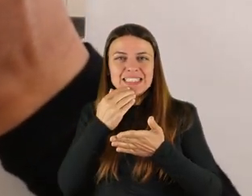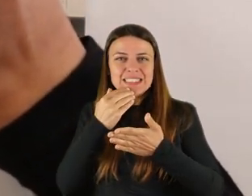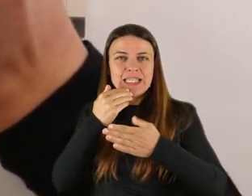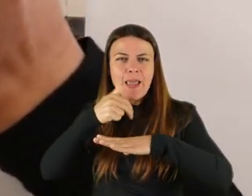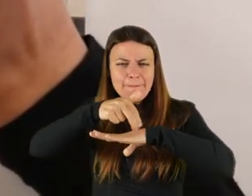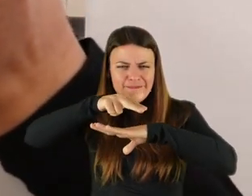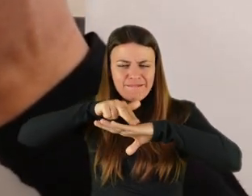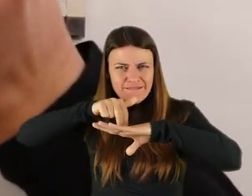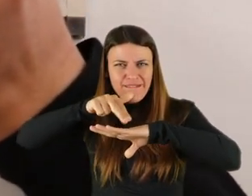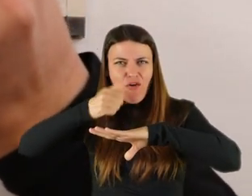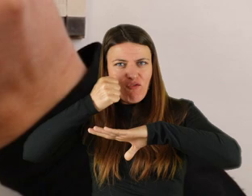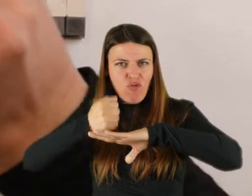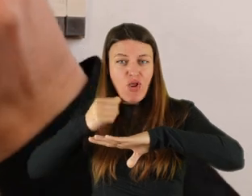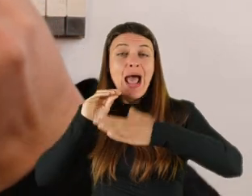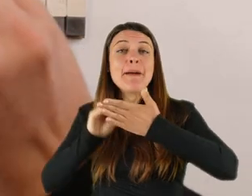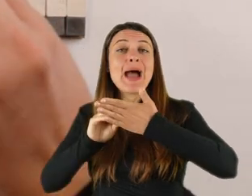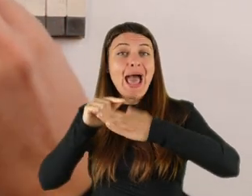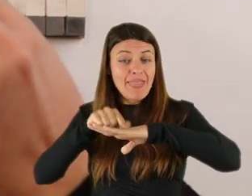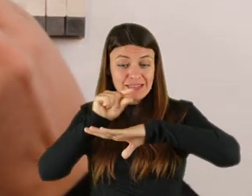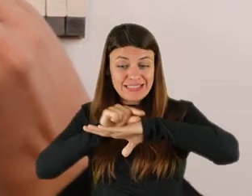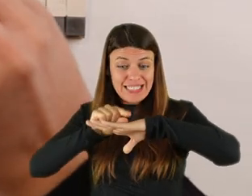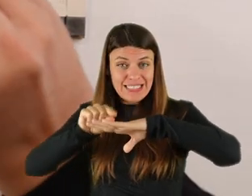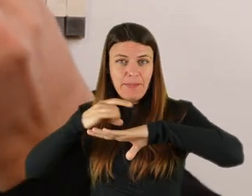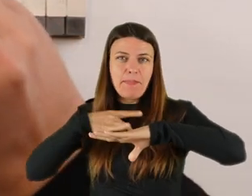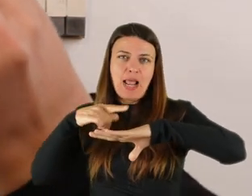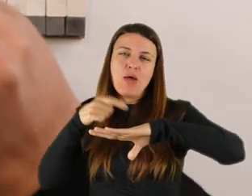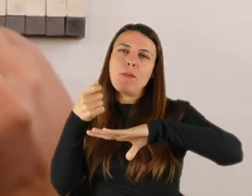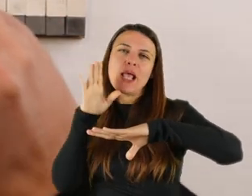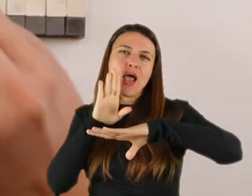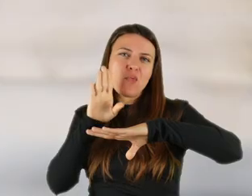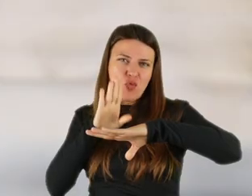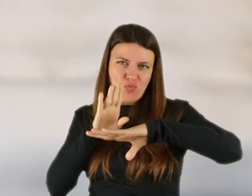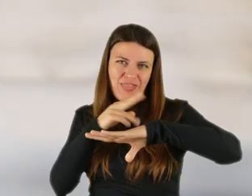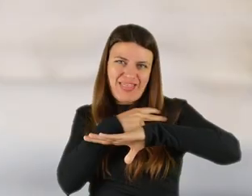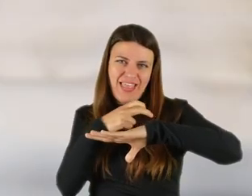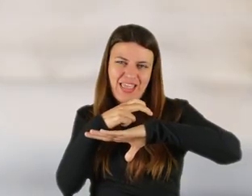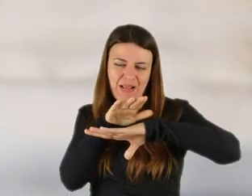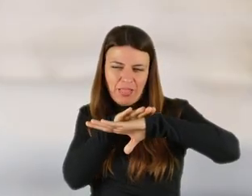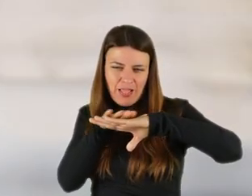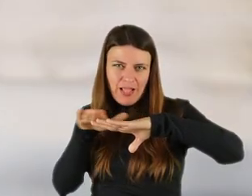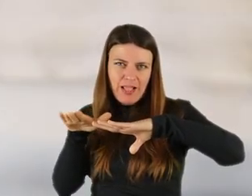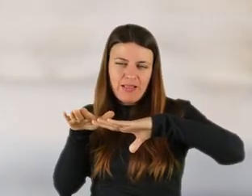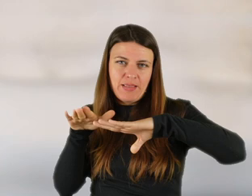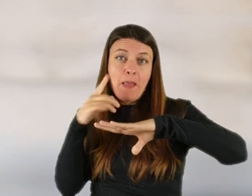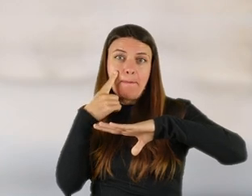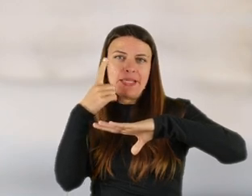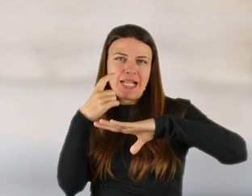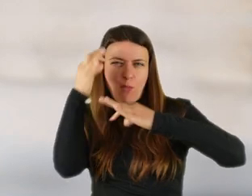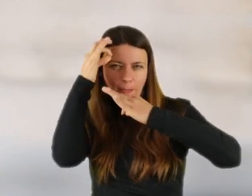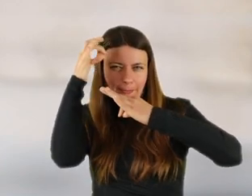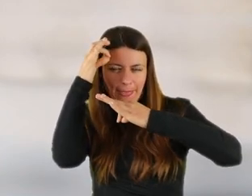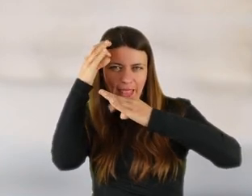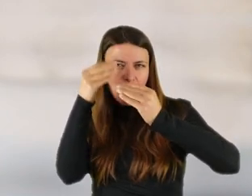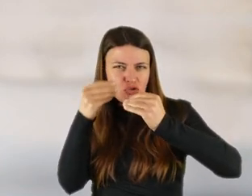pinzell, pot ser que les tesseles blanques quedin una mica de color negre. Per tant, heu d'anar posant la cola amb molta cura.